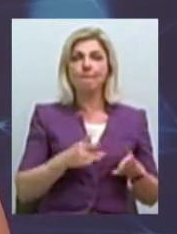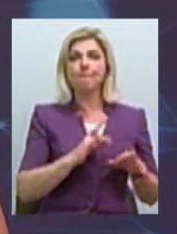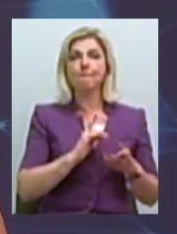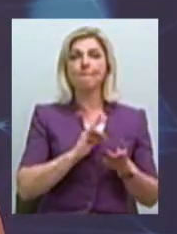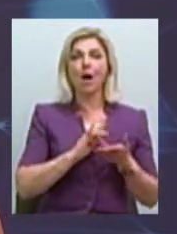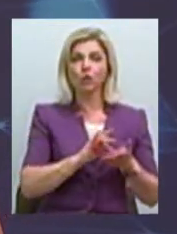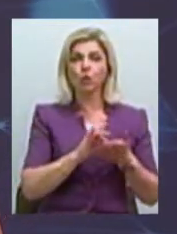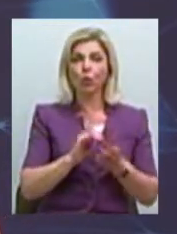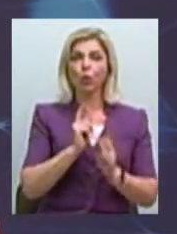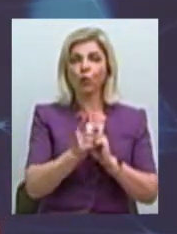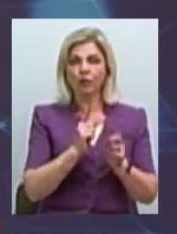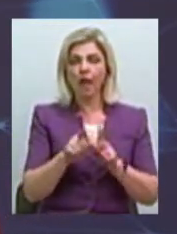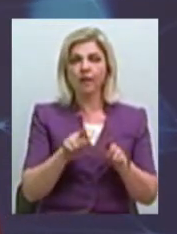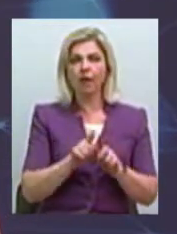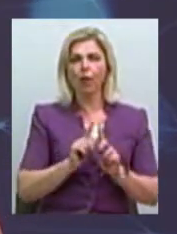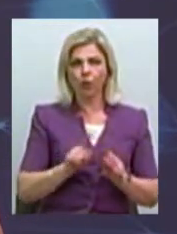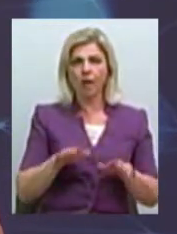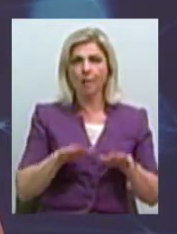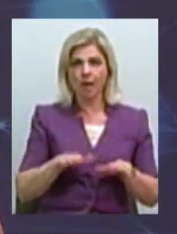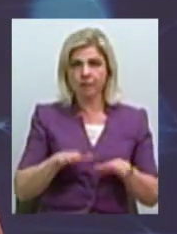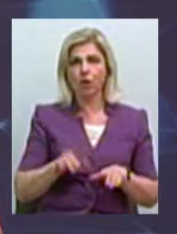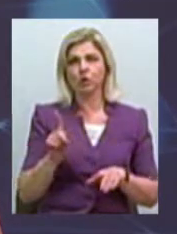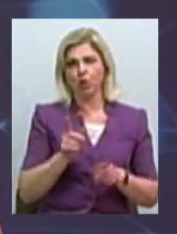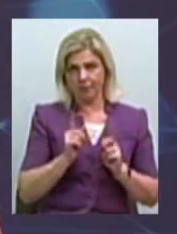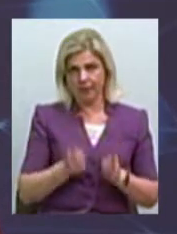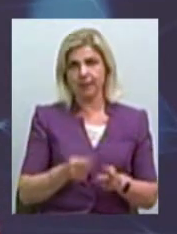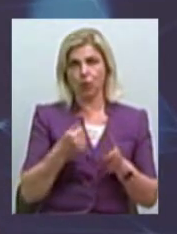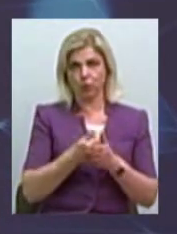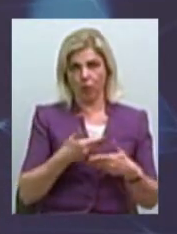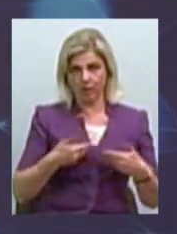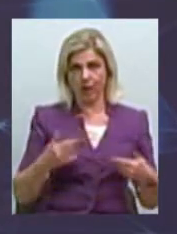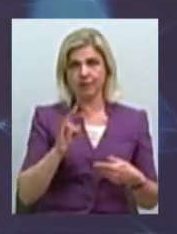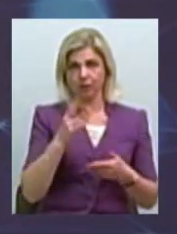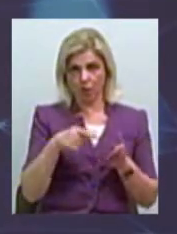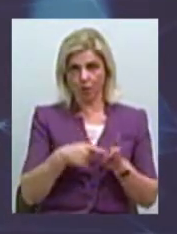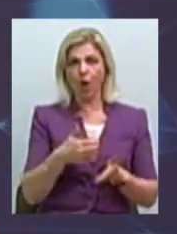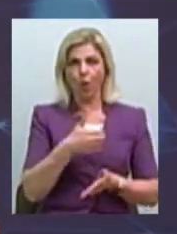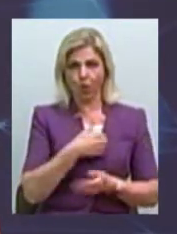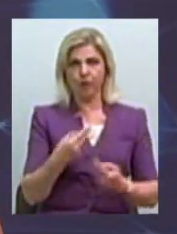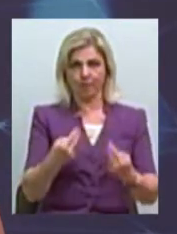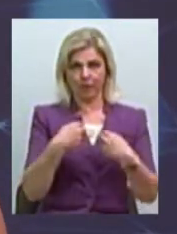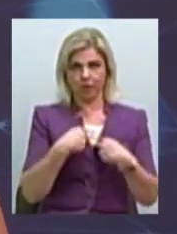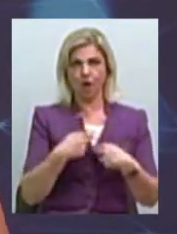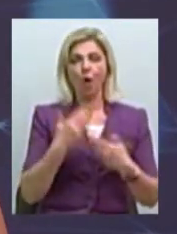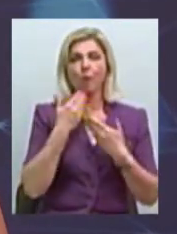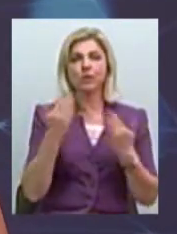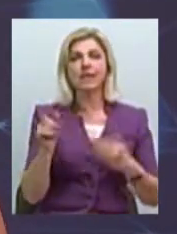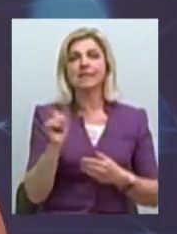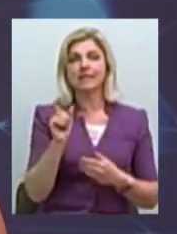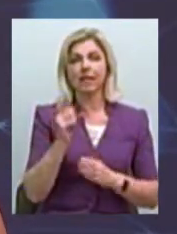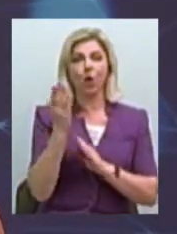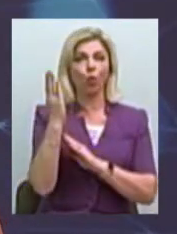такі унікальні локації, щоб дійсно до нас Миколаїв хотіли приїжджати. Тобто, наприклад, як остання синя рука. Начебто